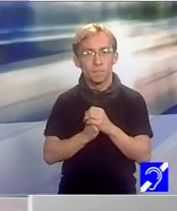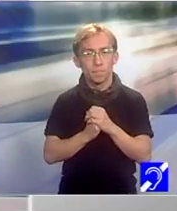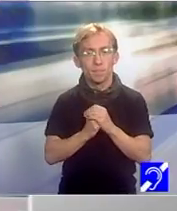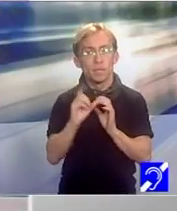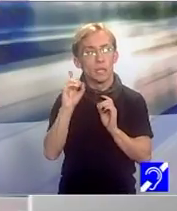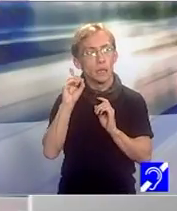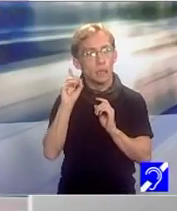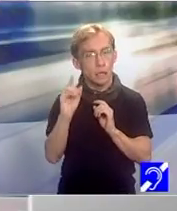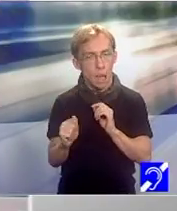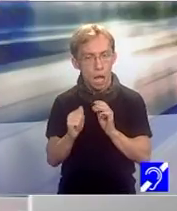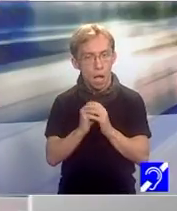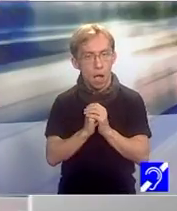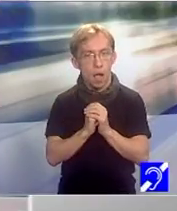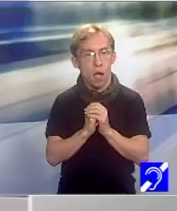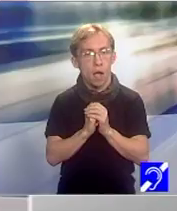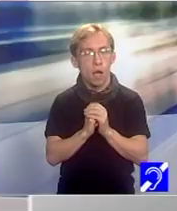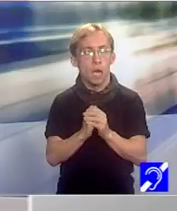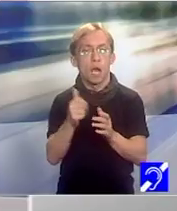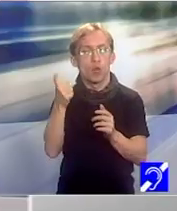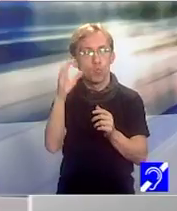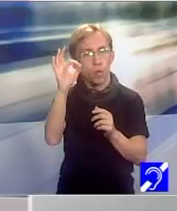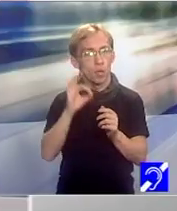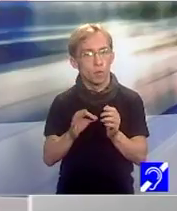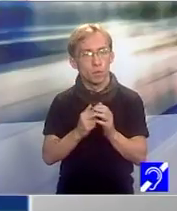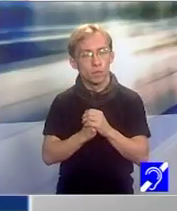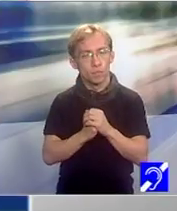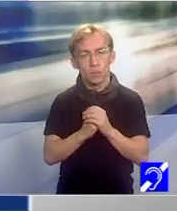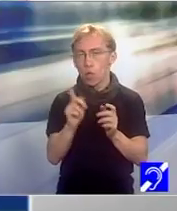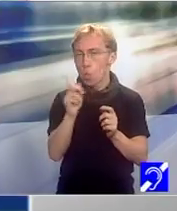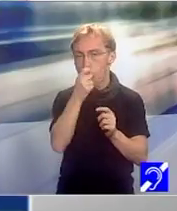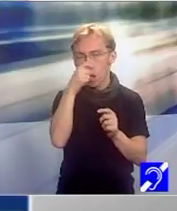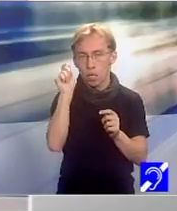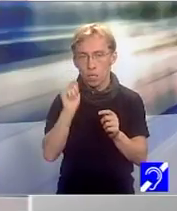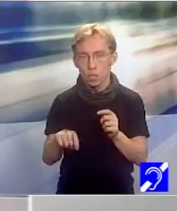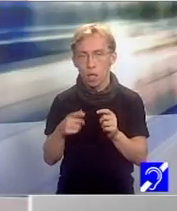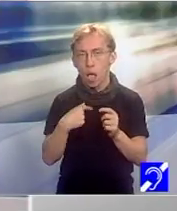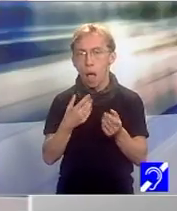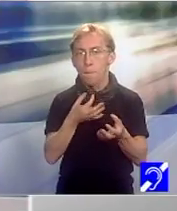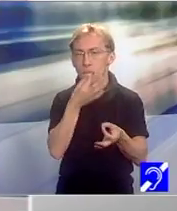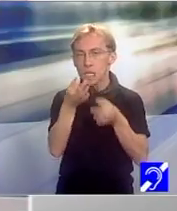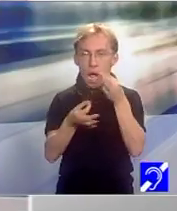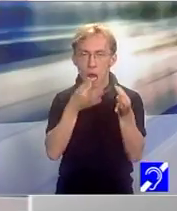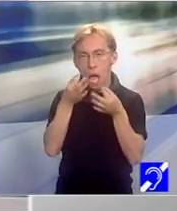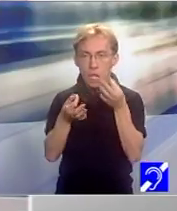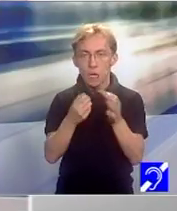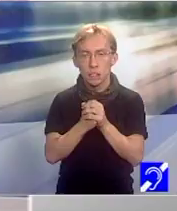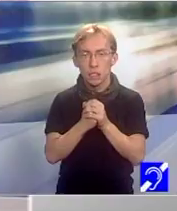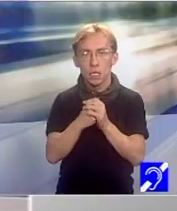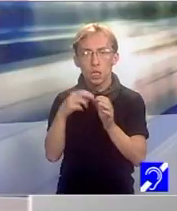Da, am avut indicație de avort 100%. N-ai renunțat, nu te-ai terminat? Am dat declarație notarială că